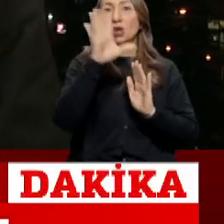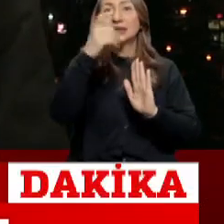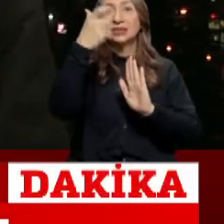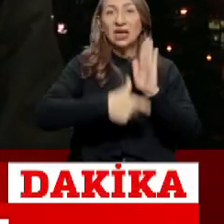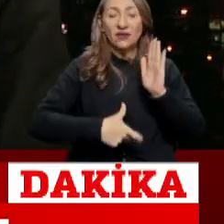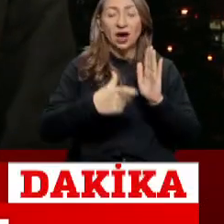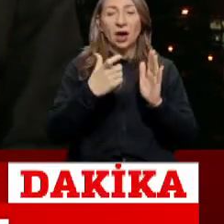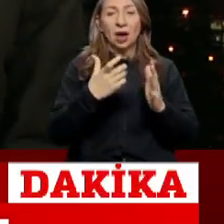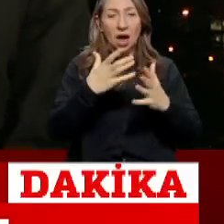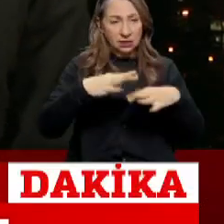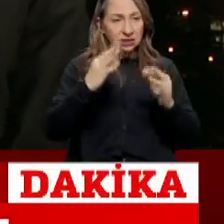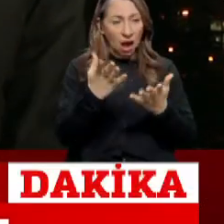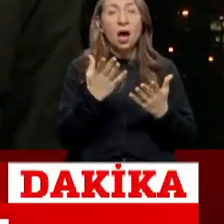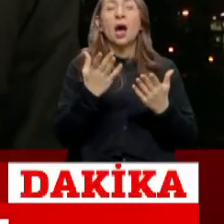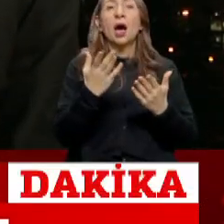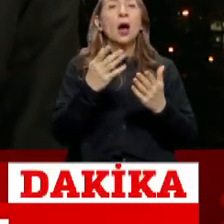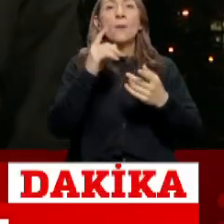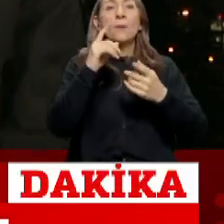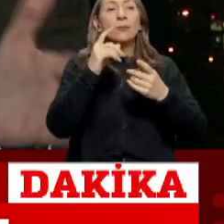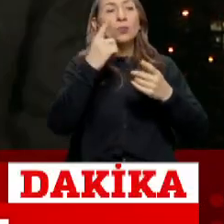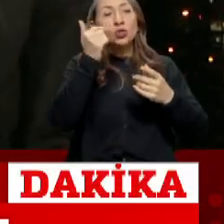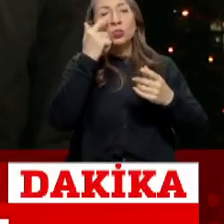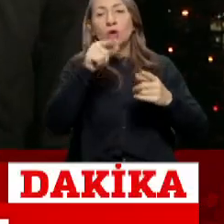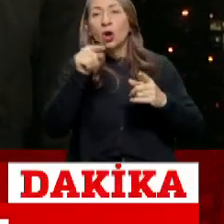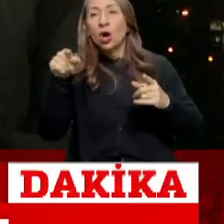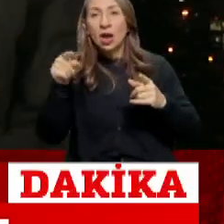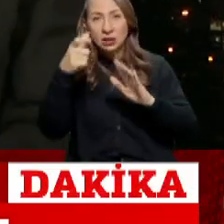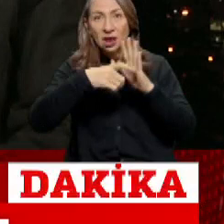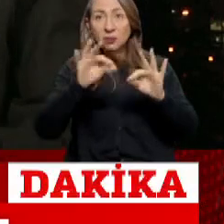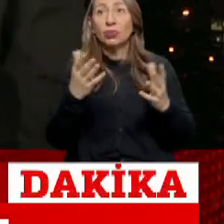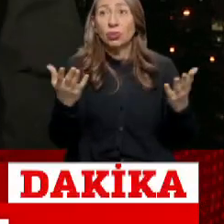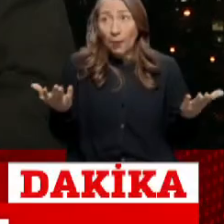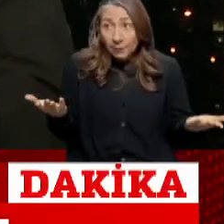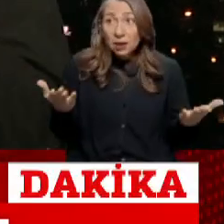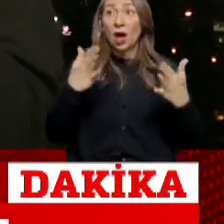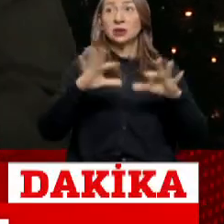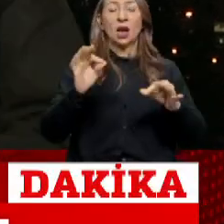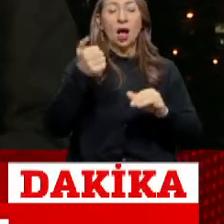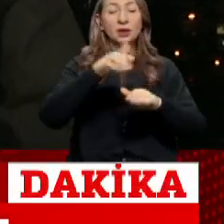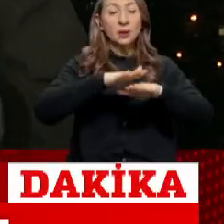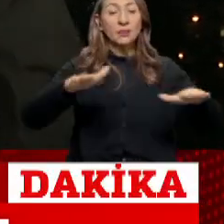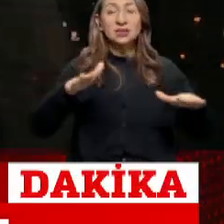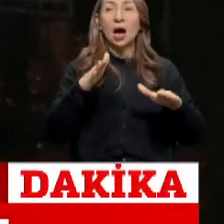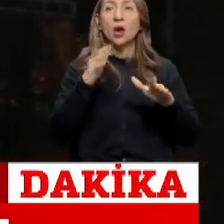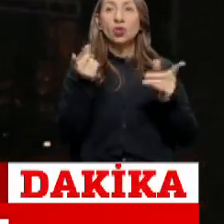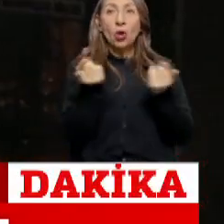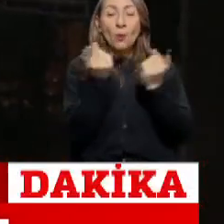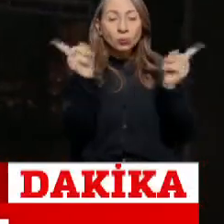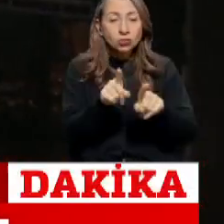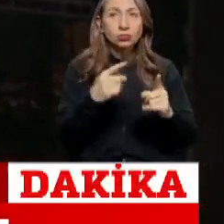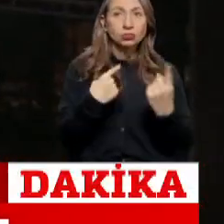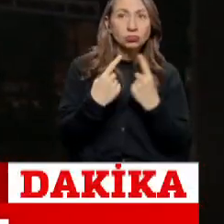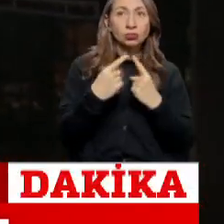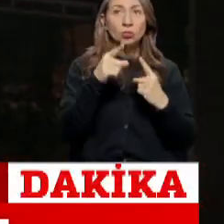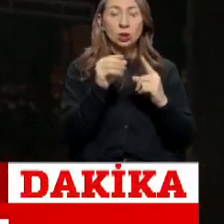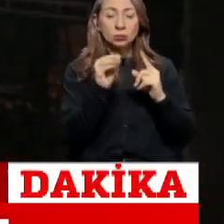sayfalık manzumunuz hazır da bürokrasi listesi hazır mı kilit noktalara? Elbette hazır dedi. Altılı Masa müteahhit zamanlarda toplanıp da